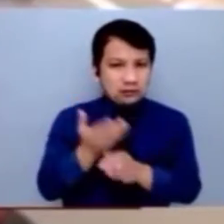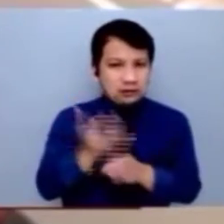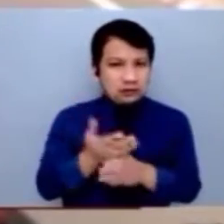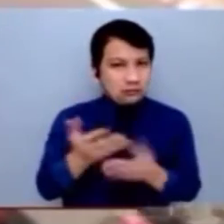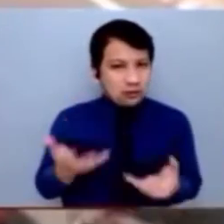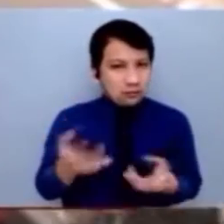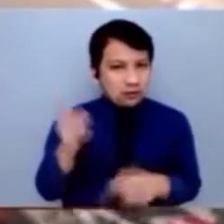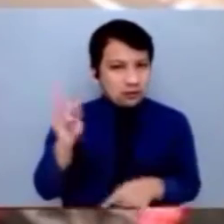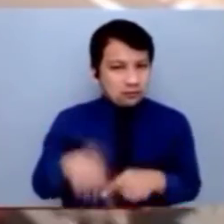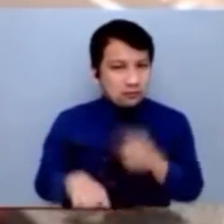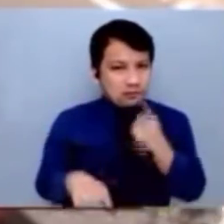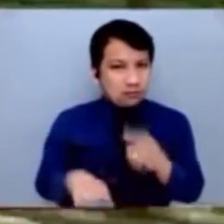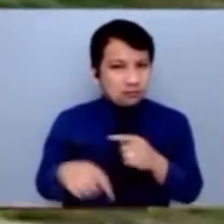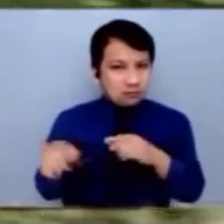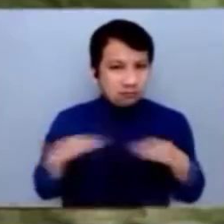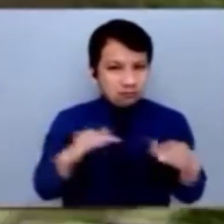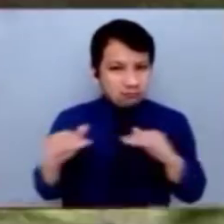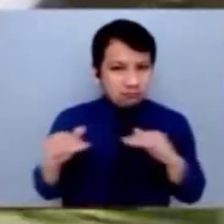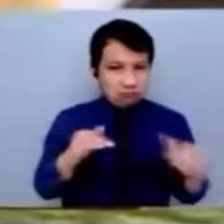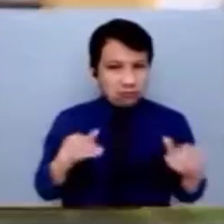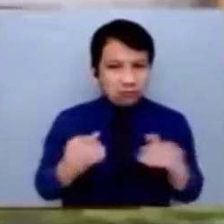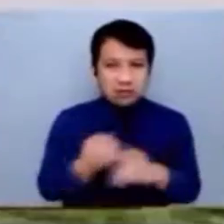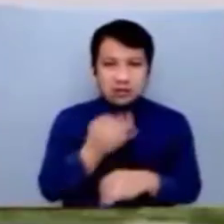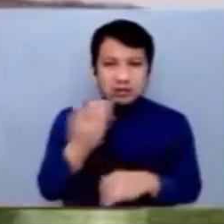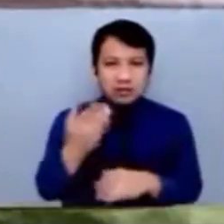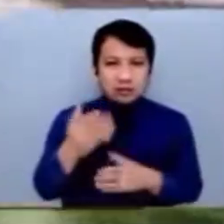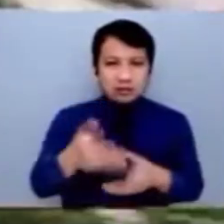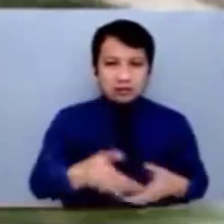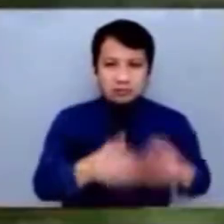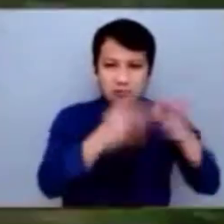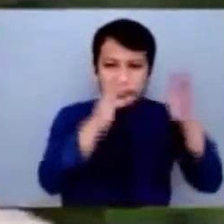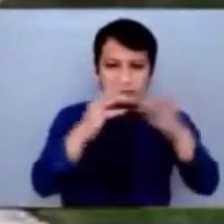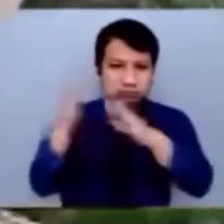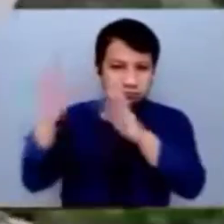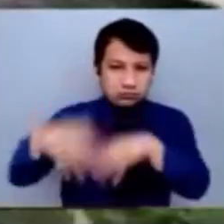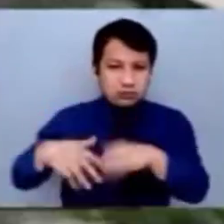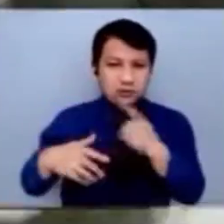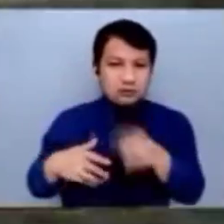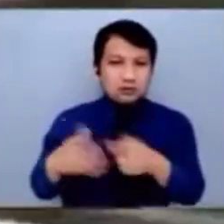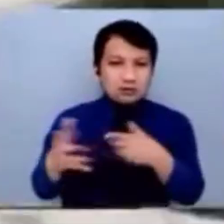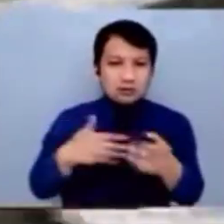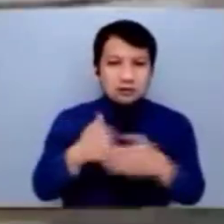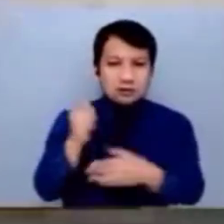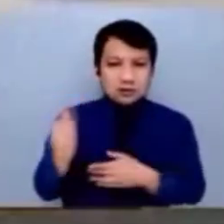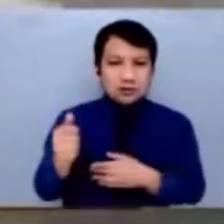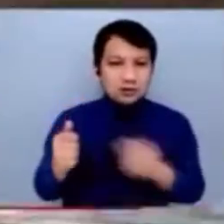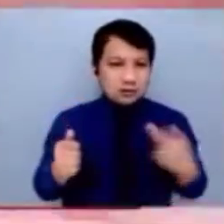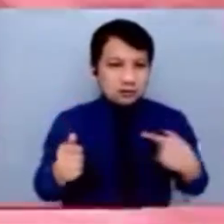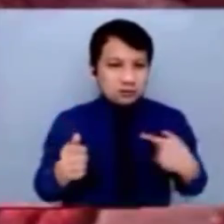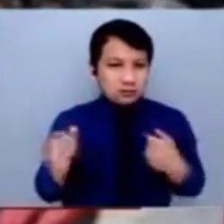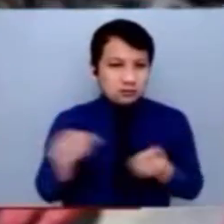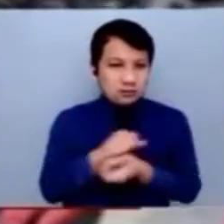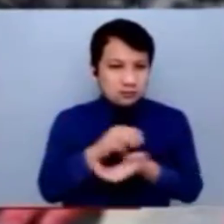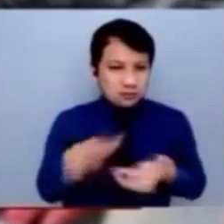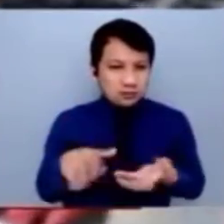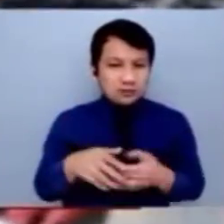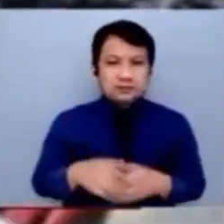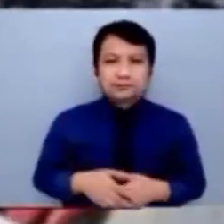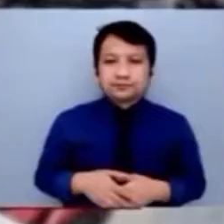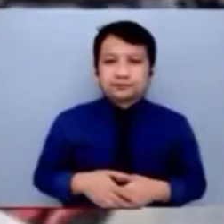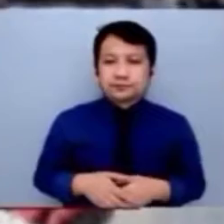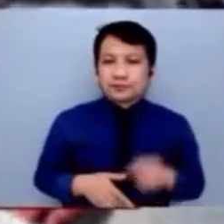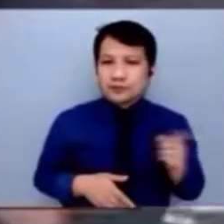tila na pagpatintero sila sa mga ilang posted debris na nakahambalang sa mga kalsada at hindi pa naialis.